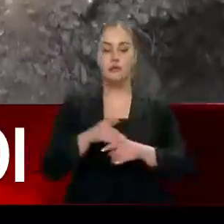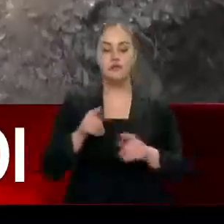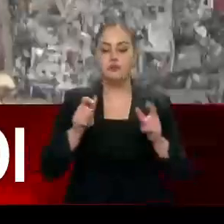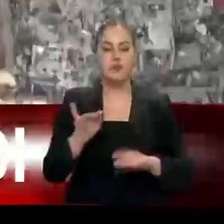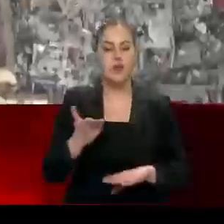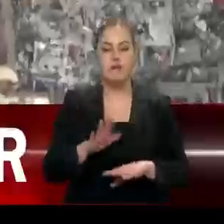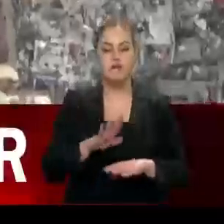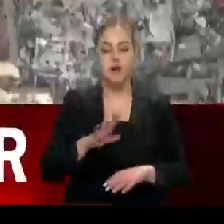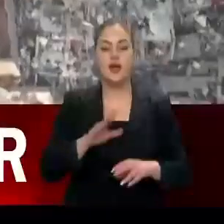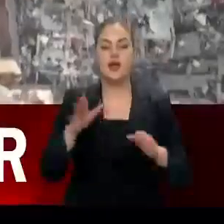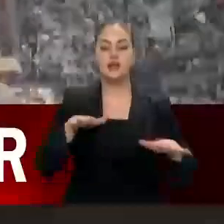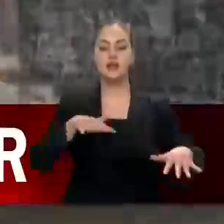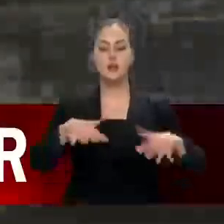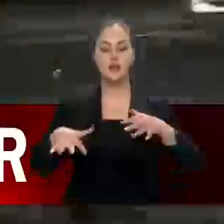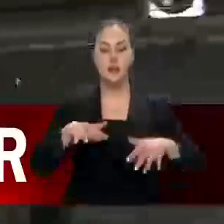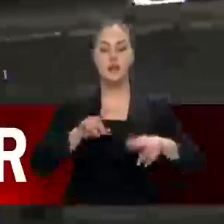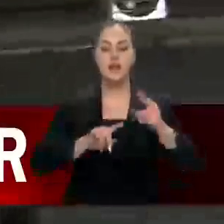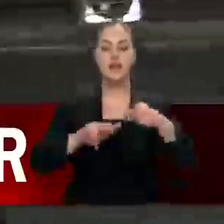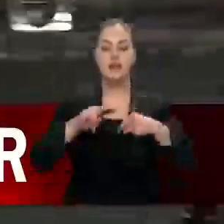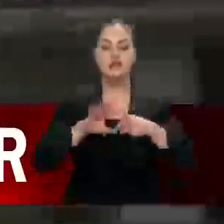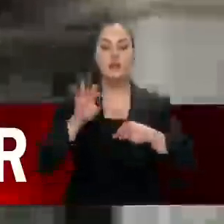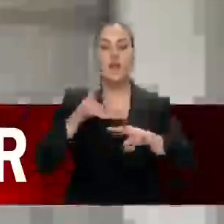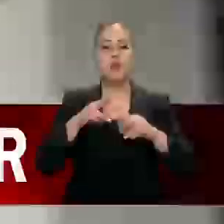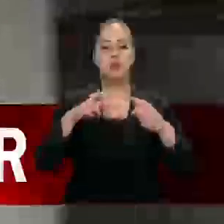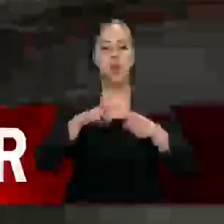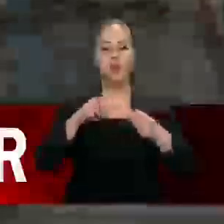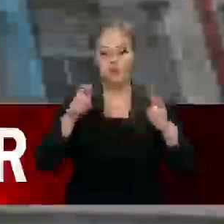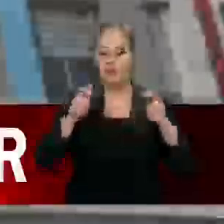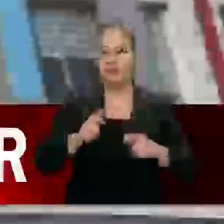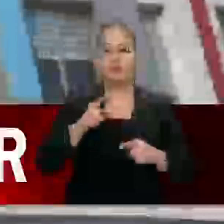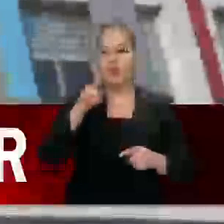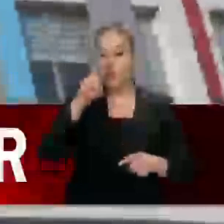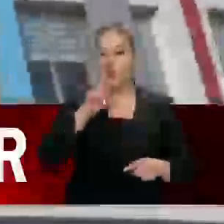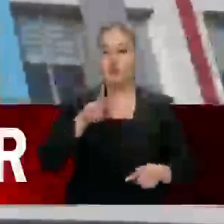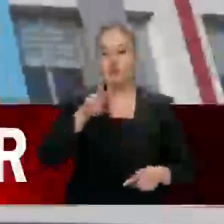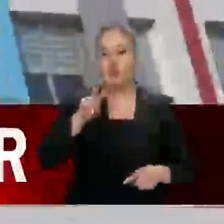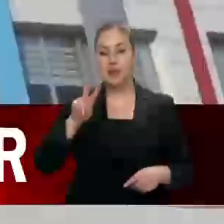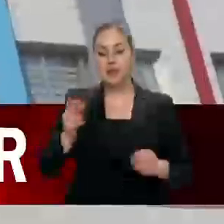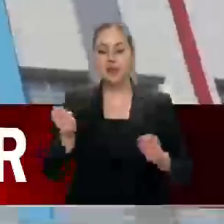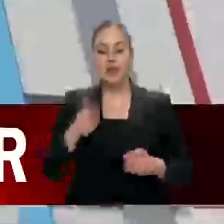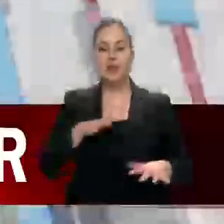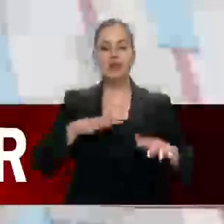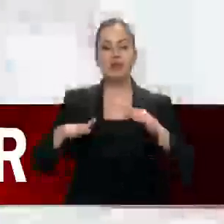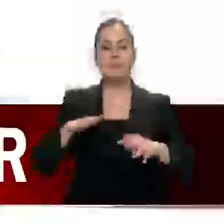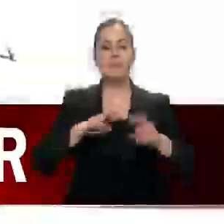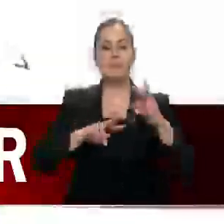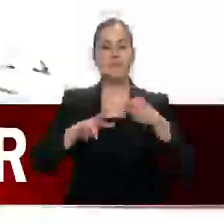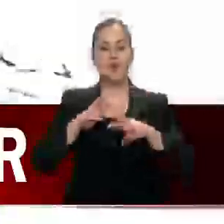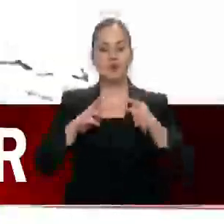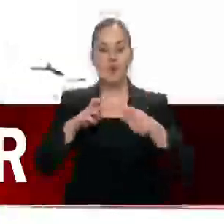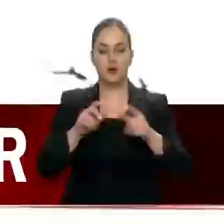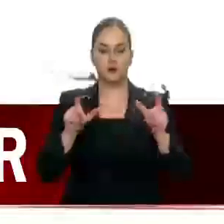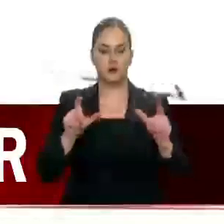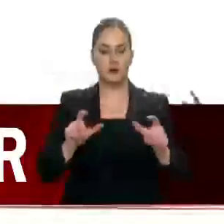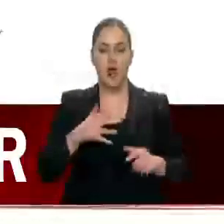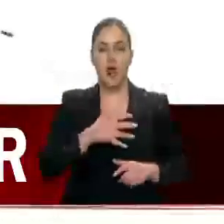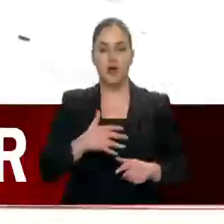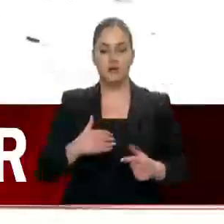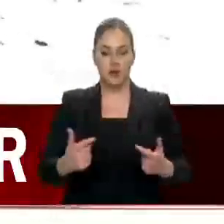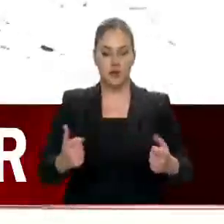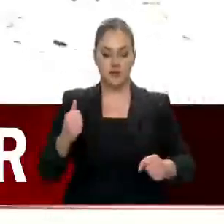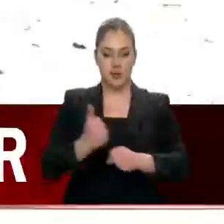efendim? Deprem izolatörlerimiz var. 300 yataklı hastanede tam 222 deprem izolatörü var. Hastanenin ana taşıyıcıları